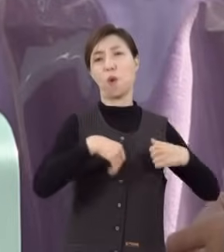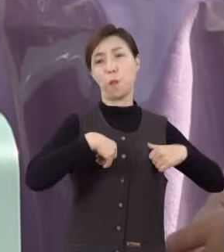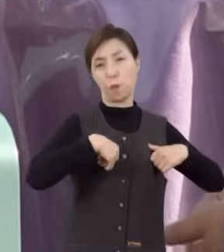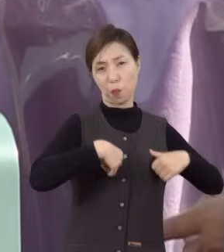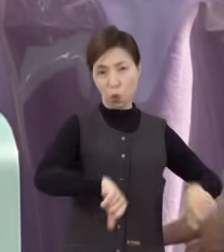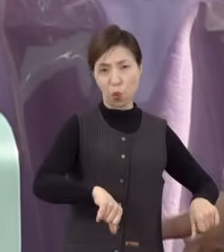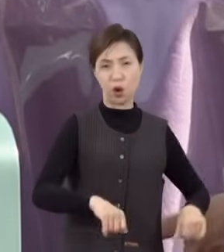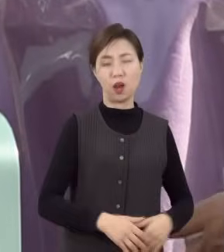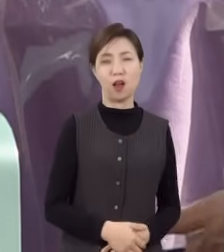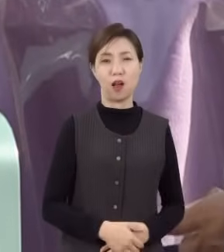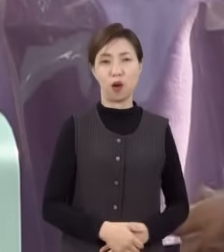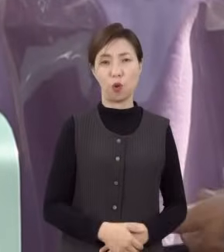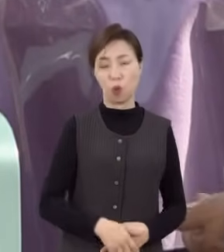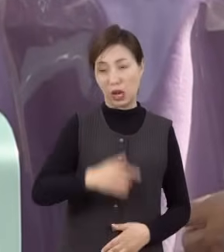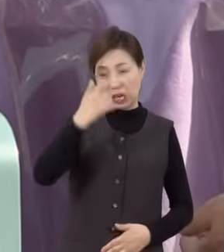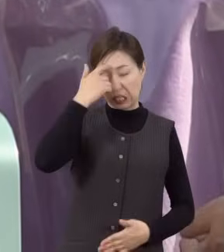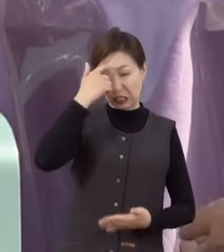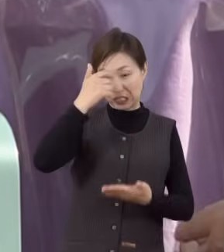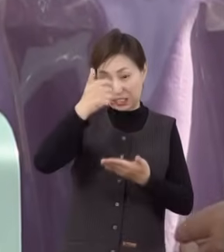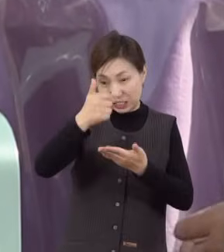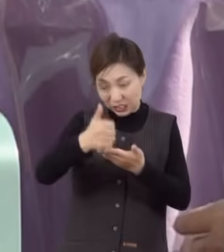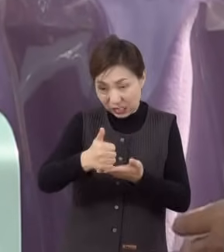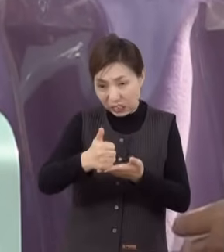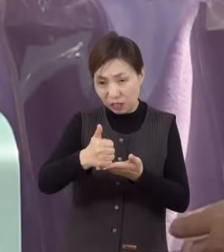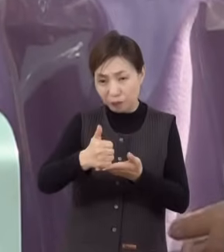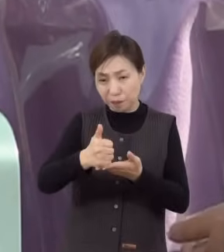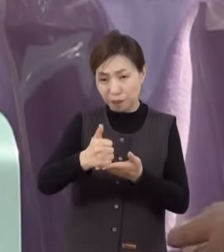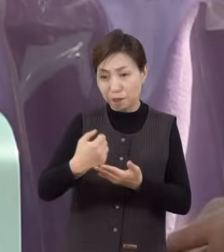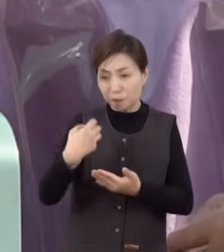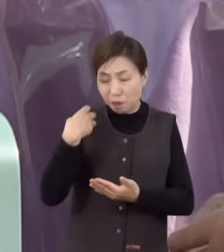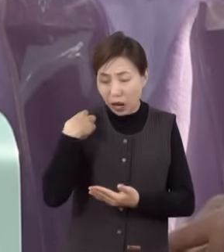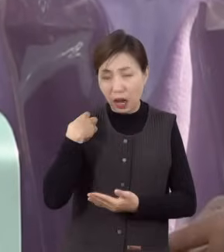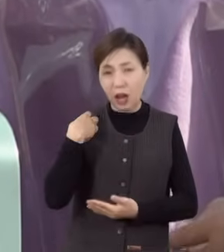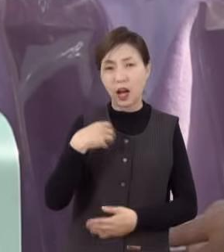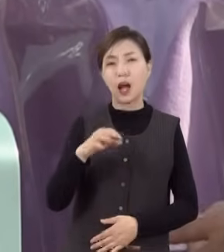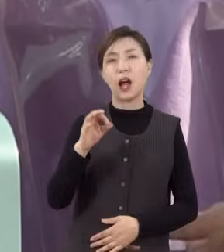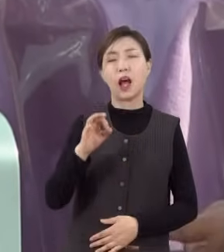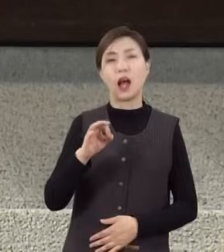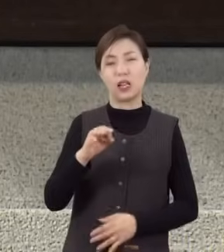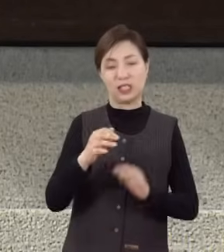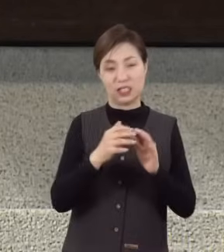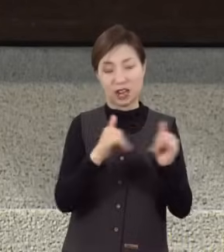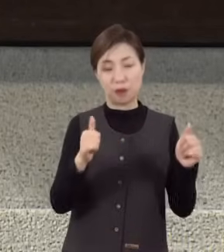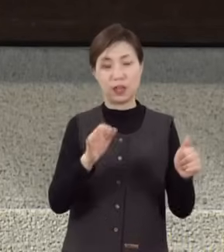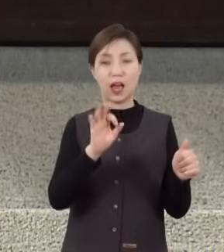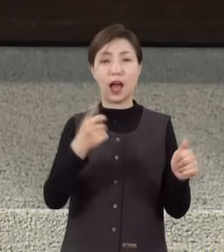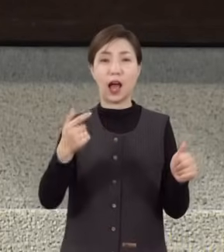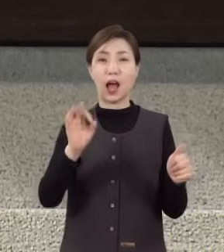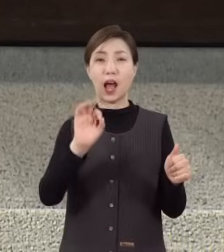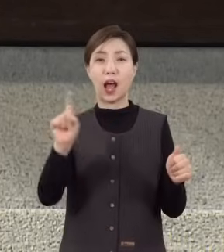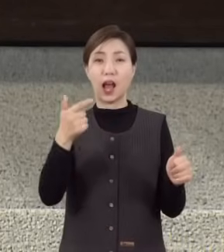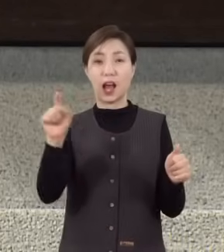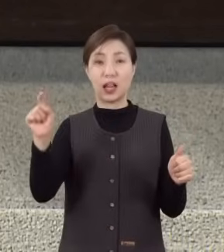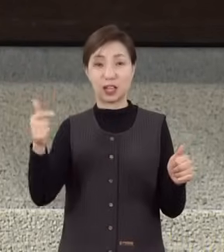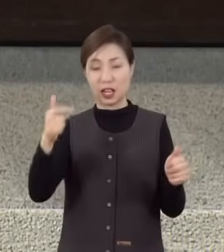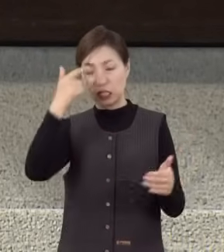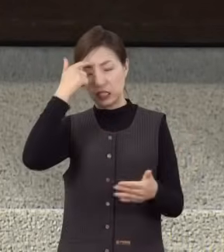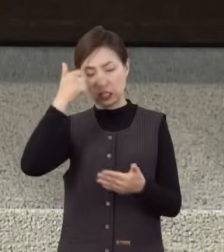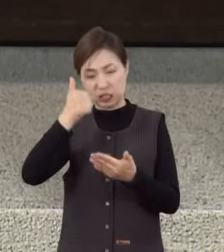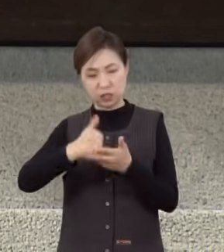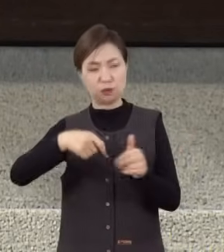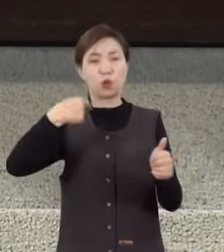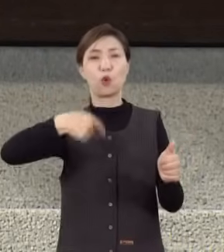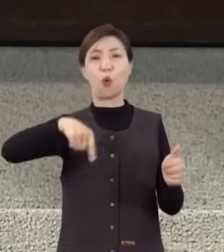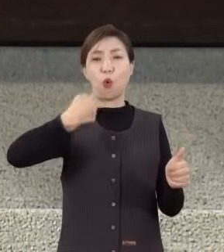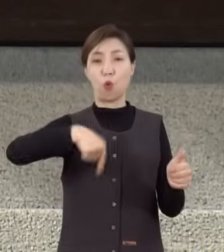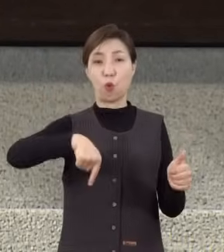다 내려놓고 딱 머리 깎고 출가한 비라선 스님한테 아난스님이 지금부터 딱 자리에